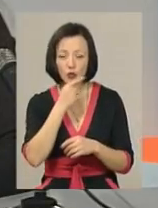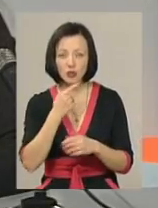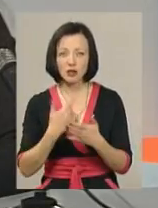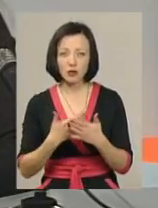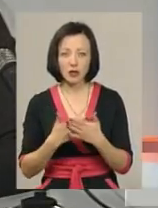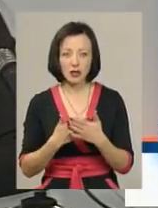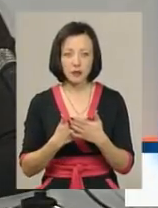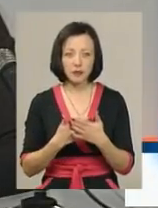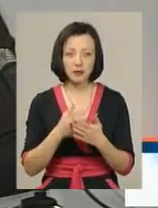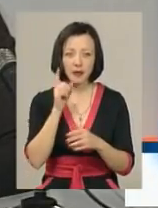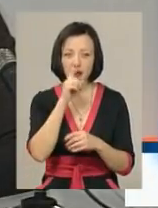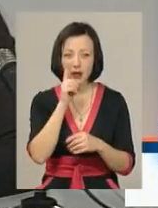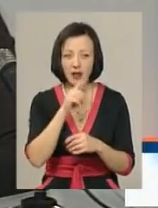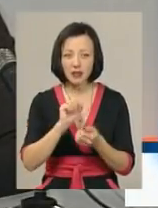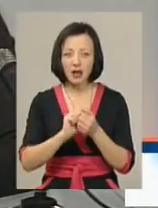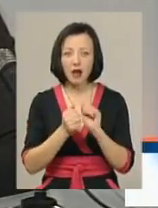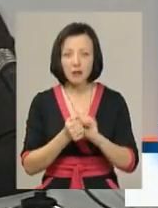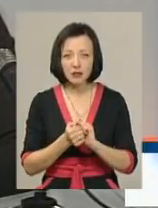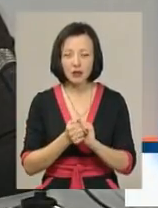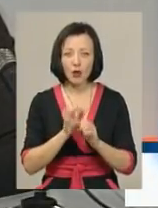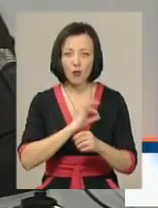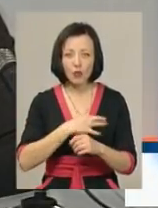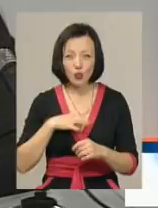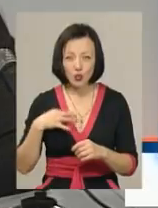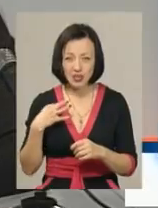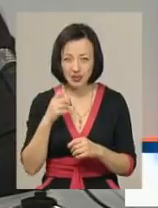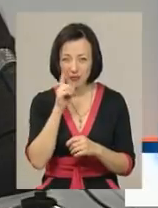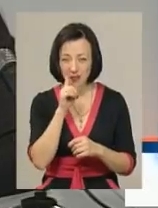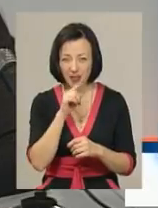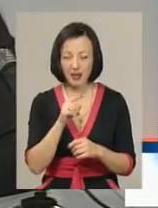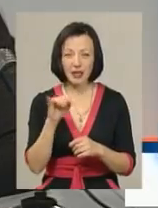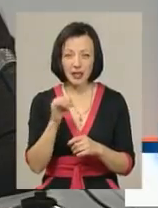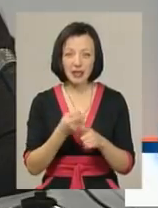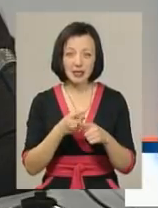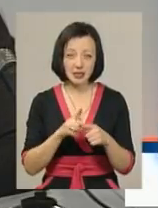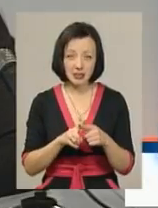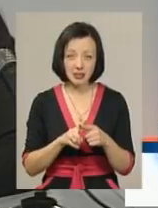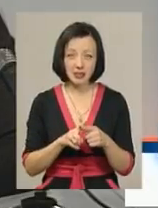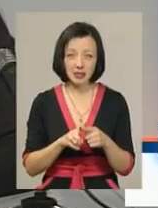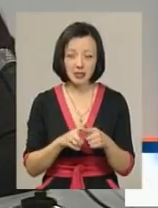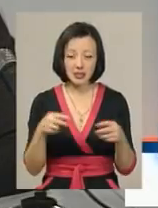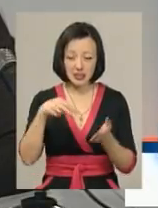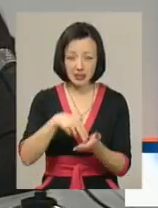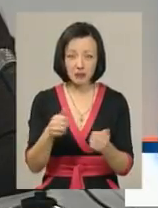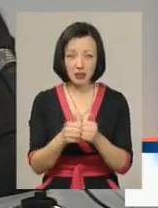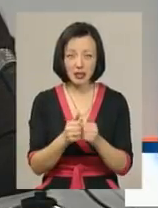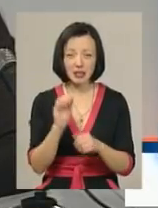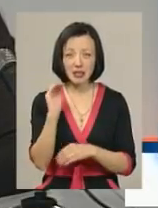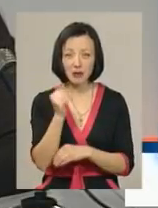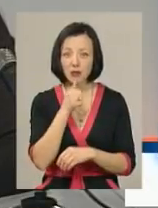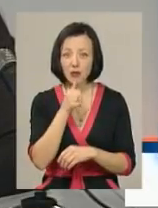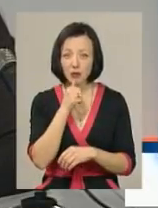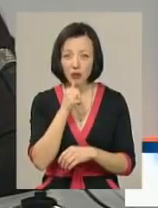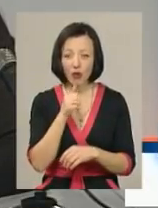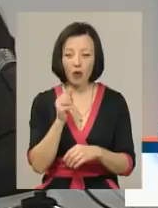кукурудзяну маленькі дрібненькі камінчики бусинки маленькі да І ось стійте біля дитинки і пробуйте